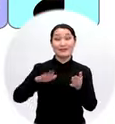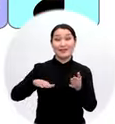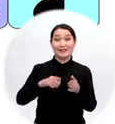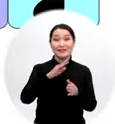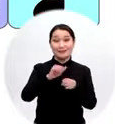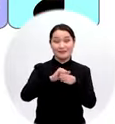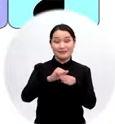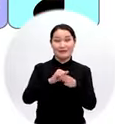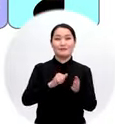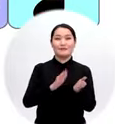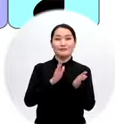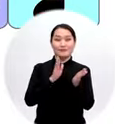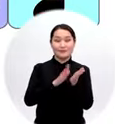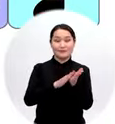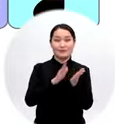Дараагийн эмнэл